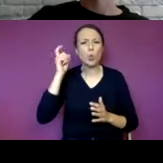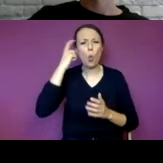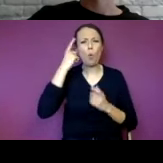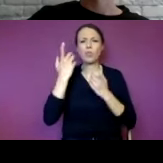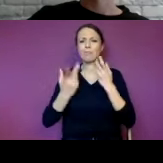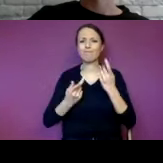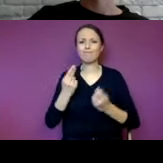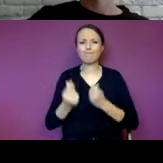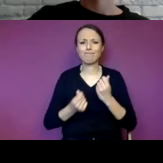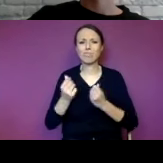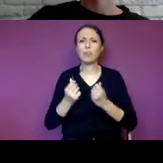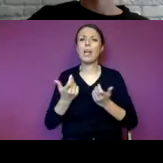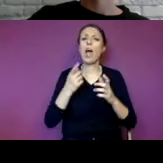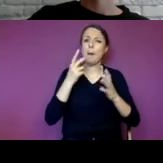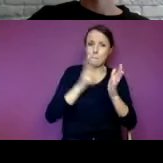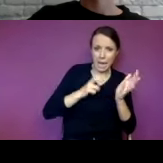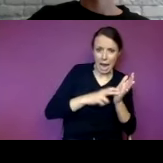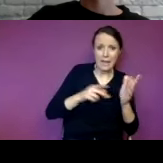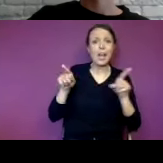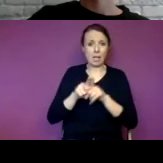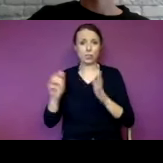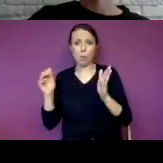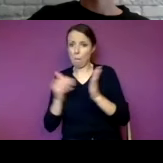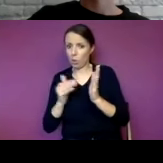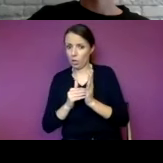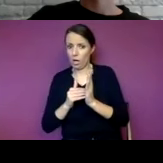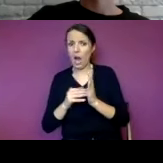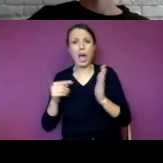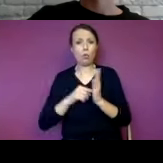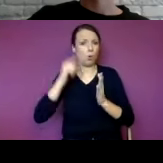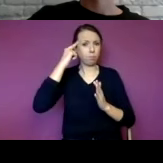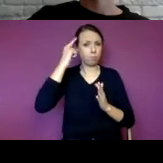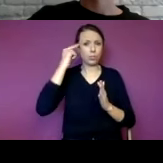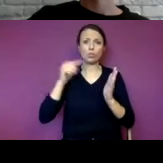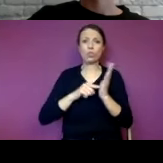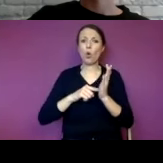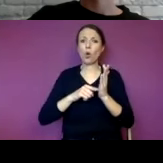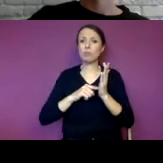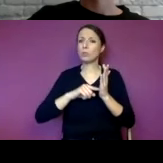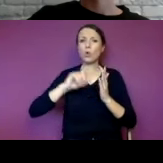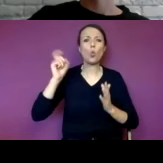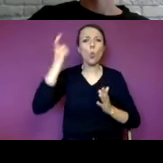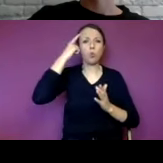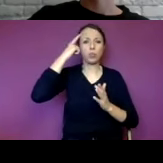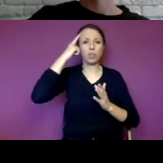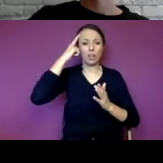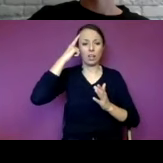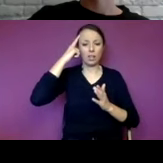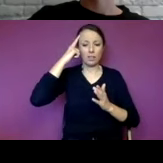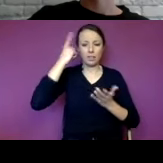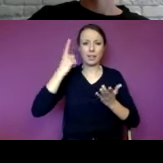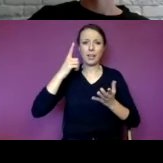brak i jednocześnie potrzeba i taką główną refleksją, która płynie z tych doświadczeń takiego właśnie